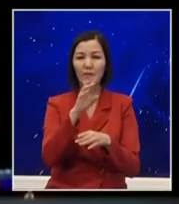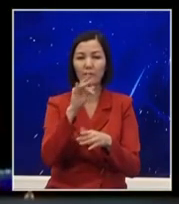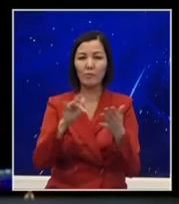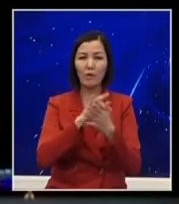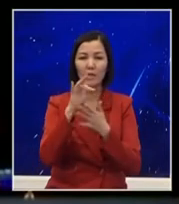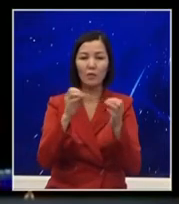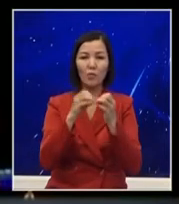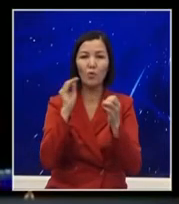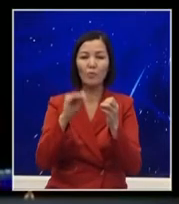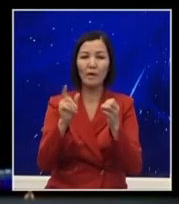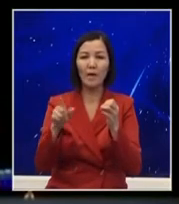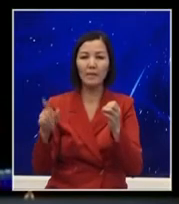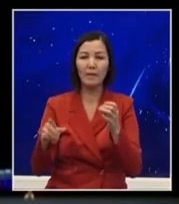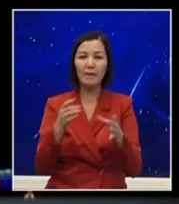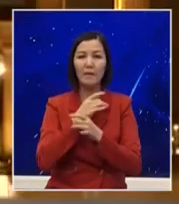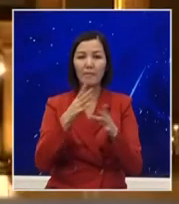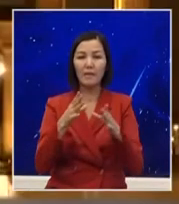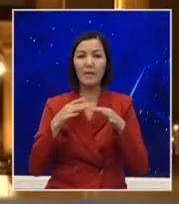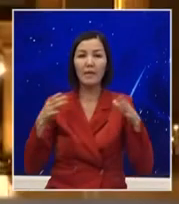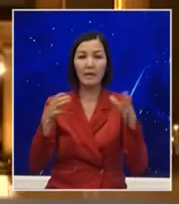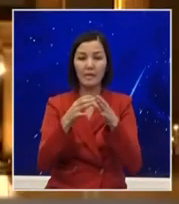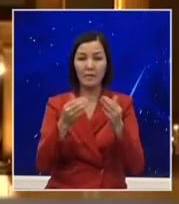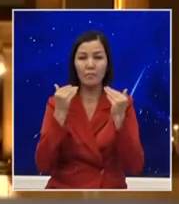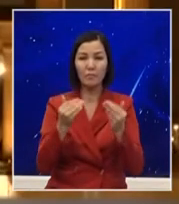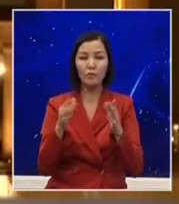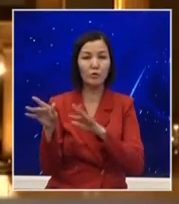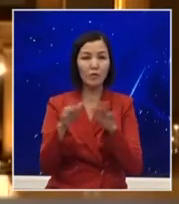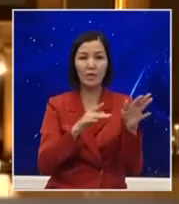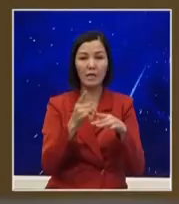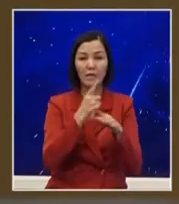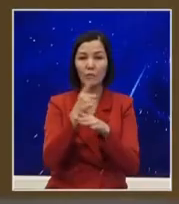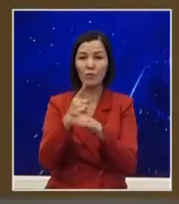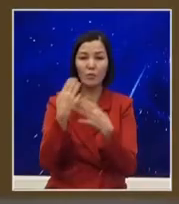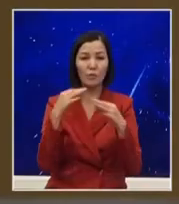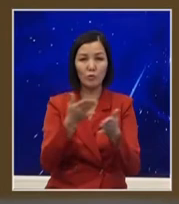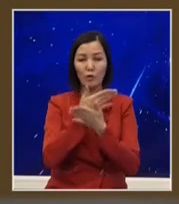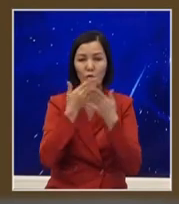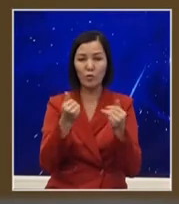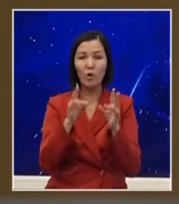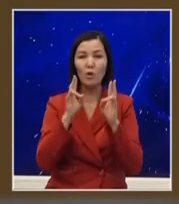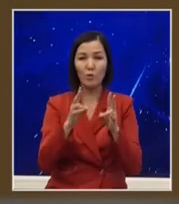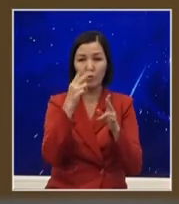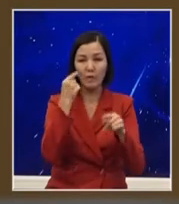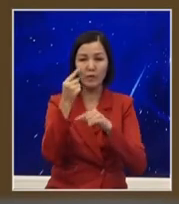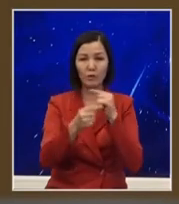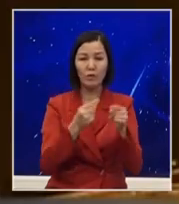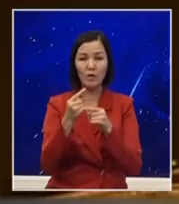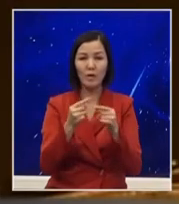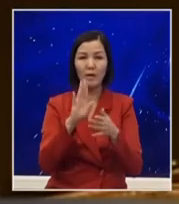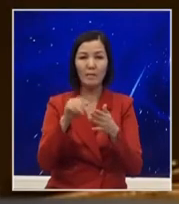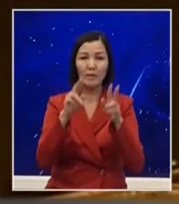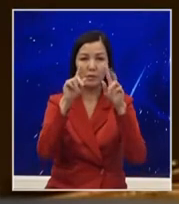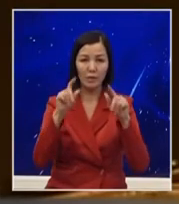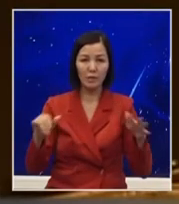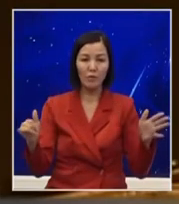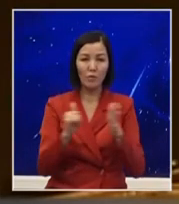алдында ондаған мың адам жиналып, мерекені қарсы алатын. Алайда бұл жолы мұндай шараларды өткізуге рұқсат жоқ, бірақ дәстүр бойынша қақпалдында бас шырша